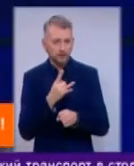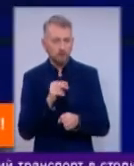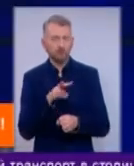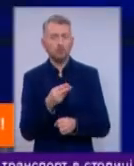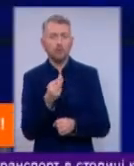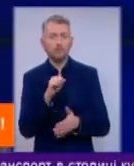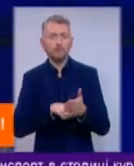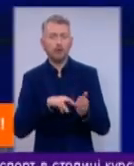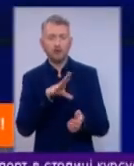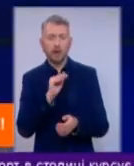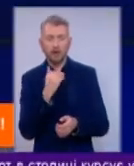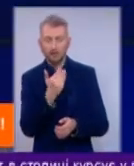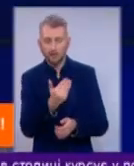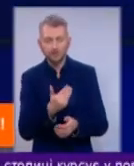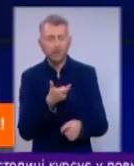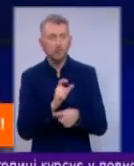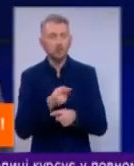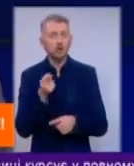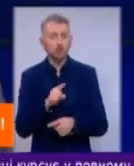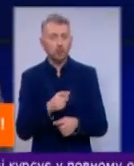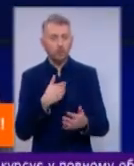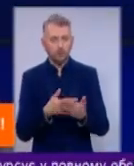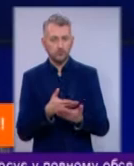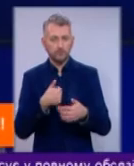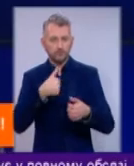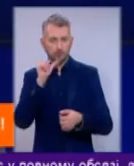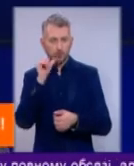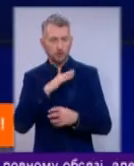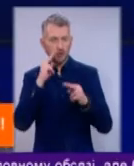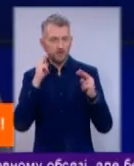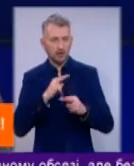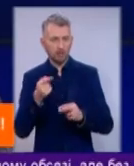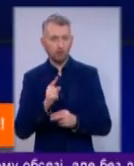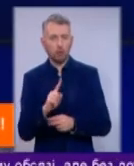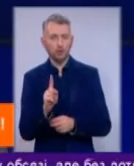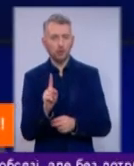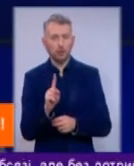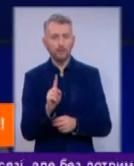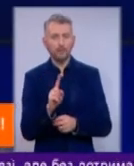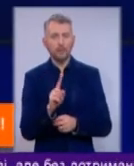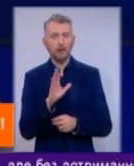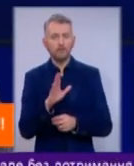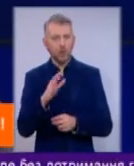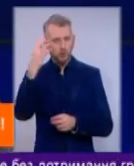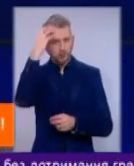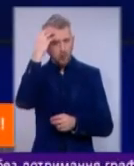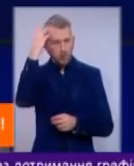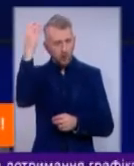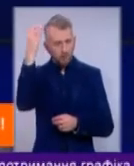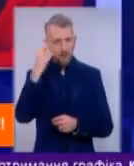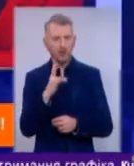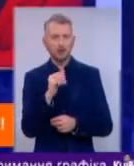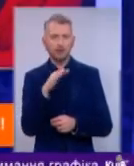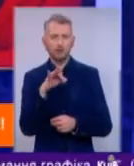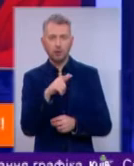від Міжнародного валютного фонду. Більше того, ось ми буквально вчора стали свідками того, що в Стокгольмі, здається,